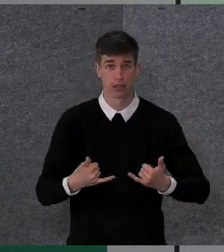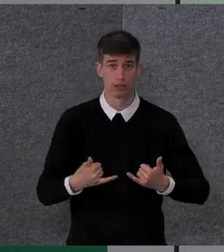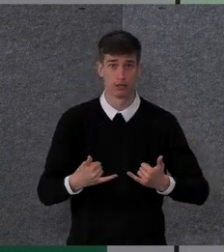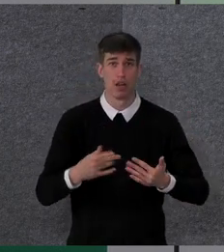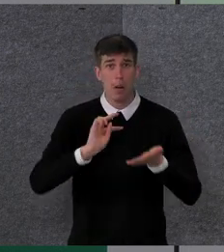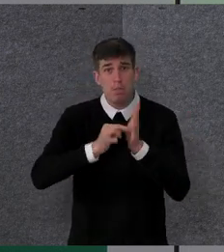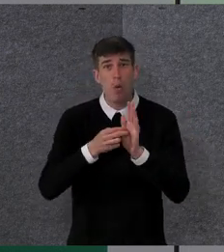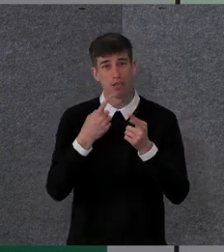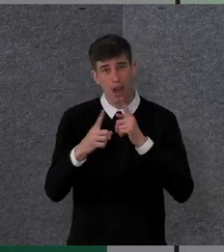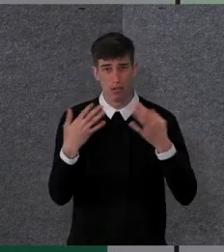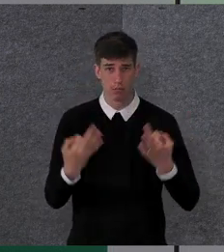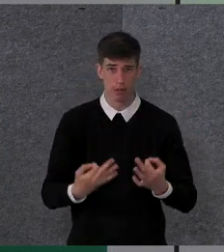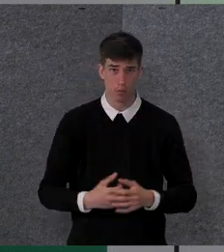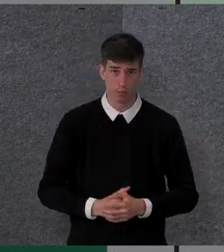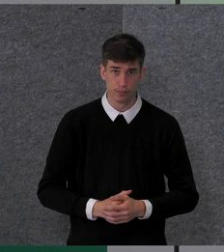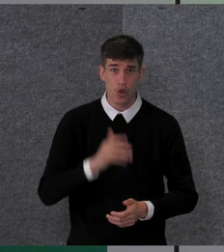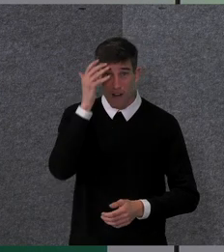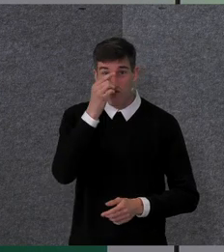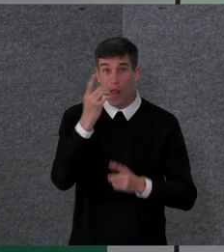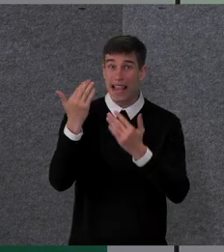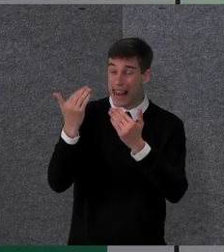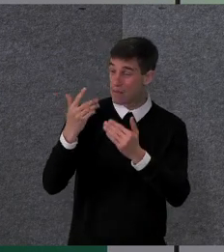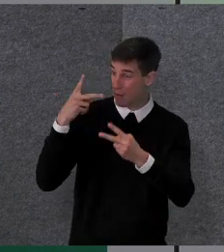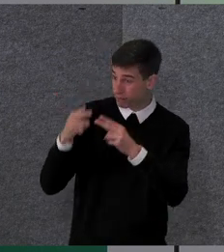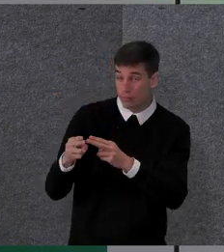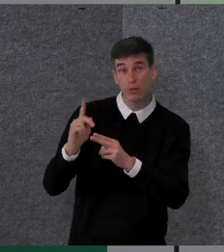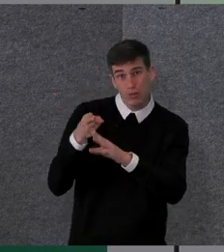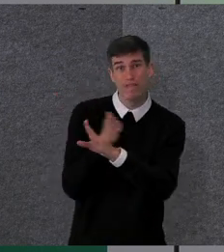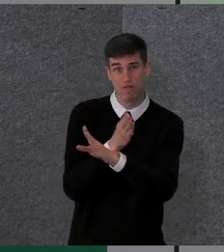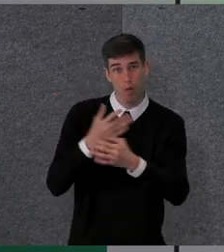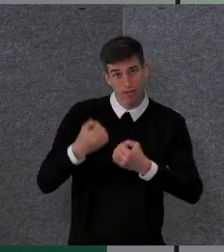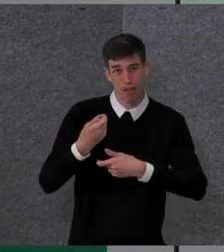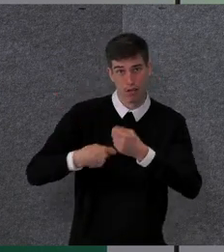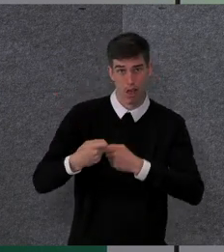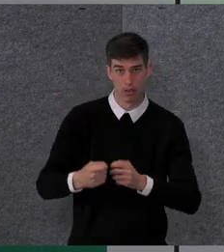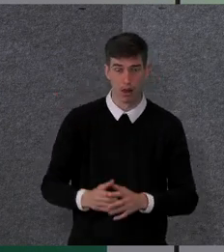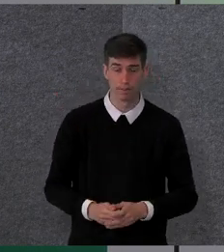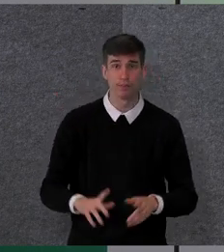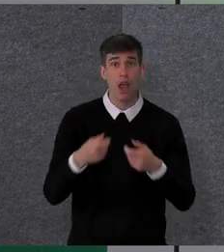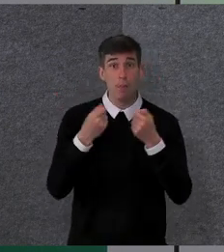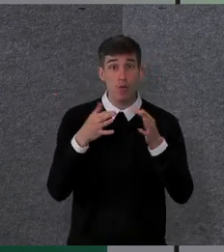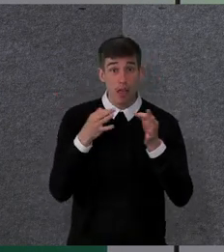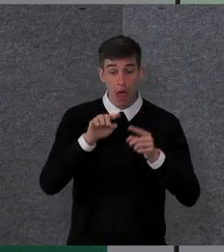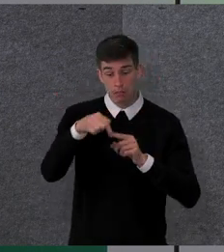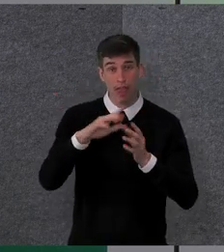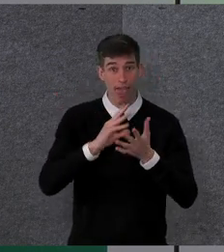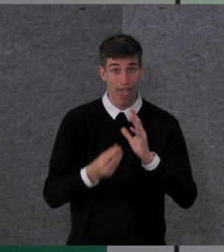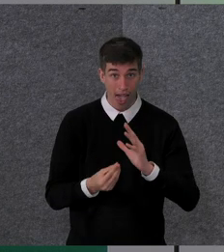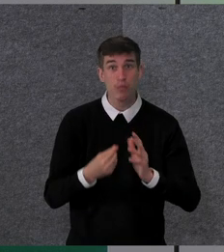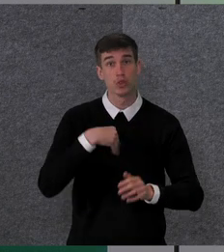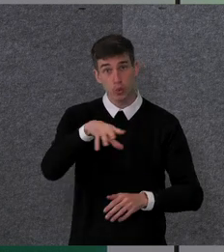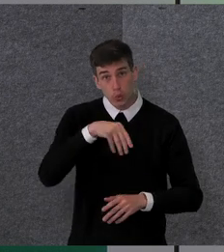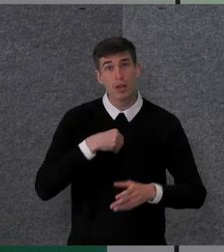andere Politik brauchen, wenn wir die Klimakrise noch stoppen wollen. Mit der Bundestagswahl können wir im nächsten Herbst endlich